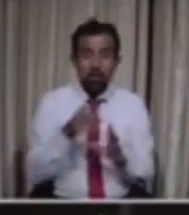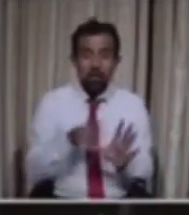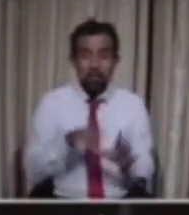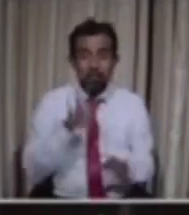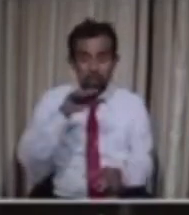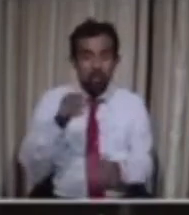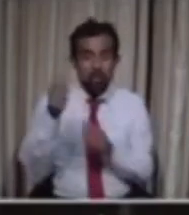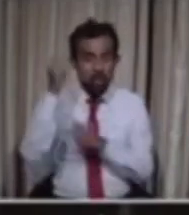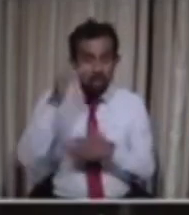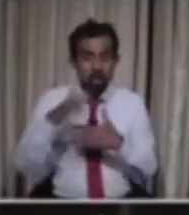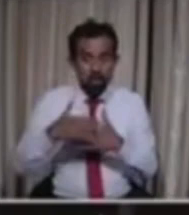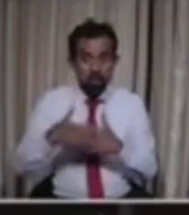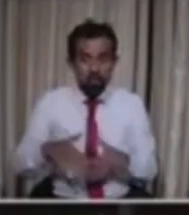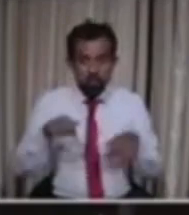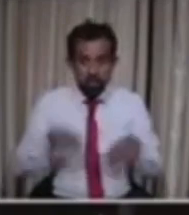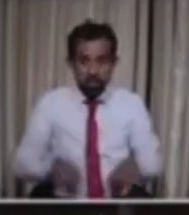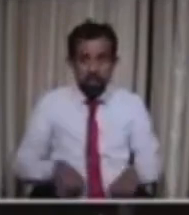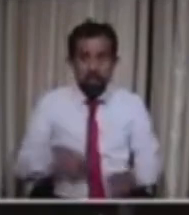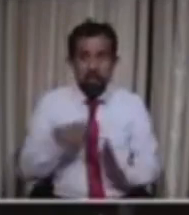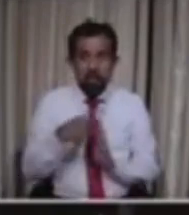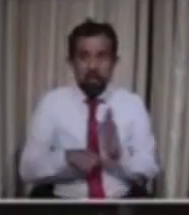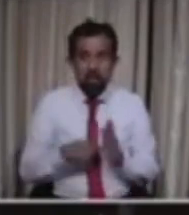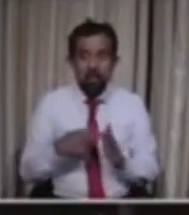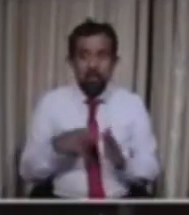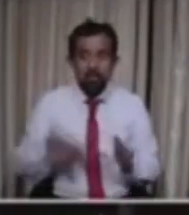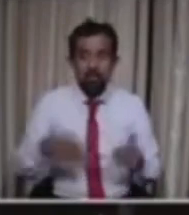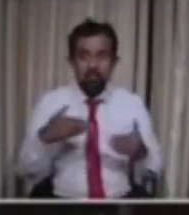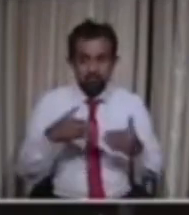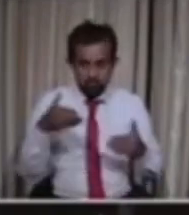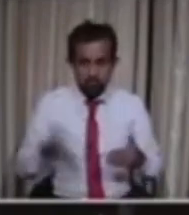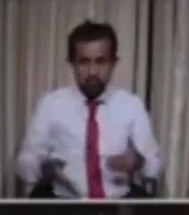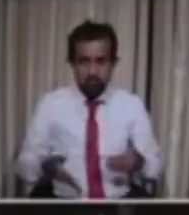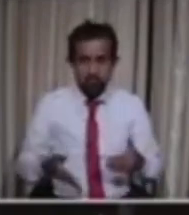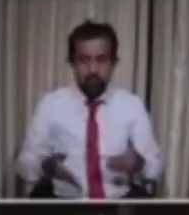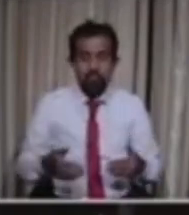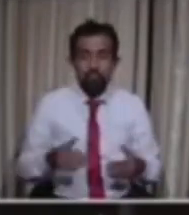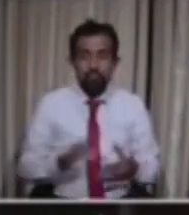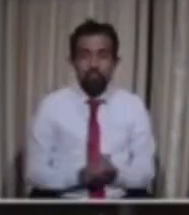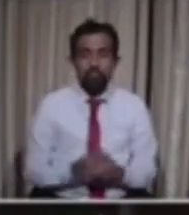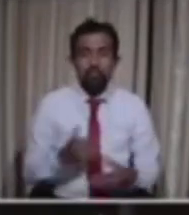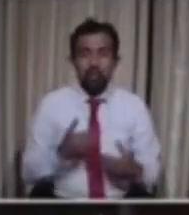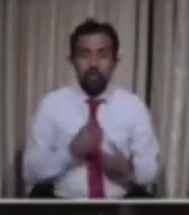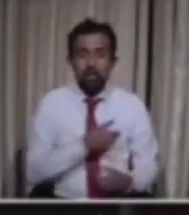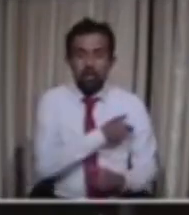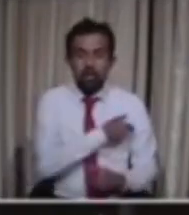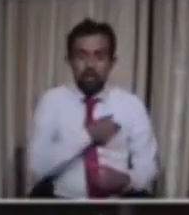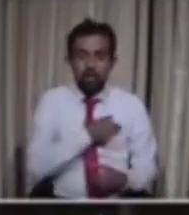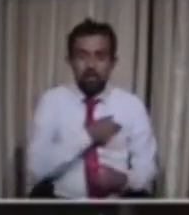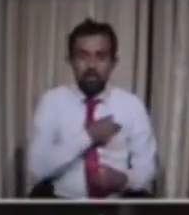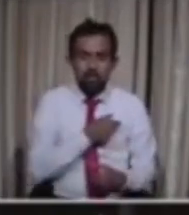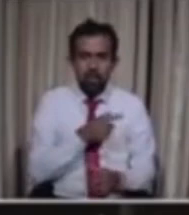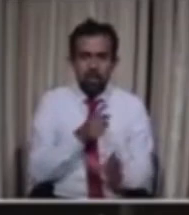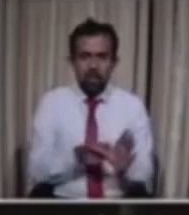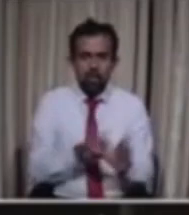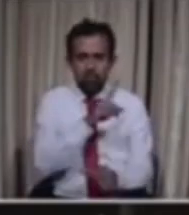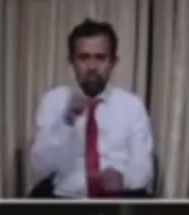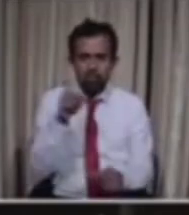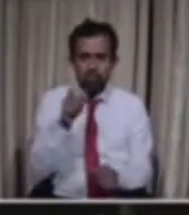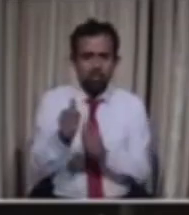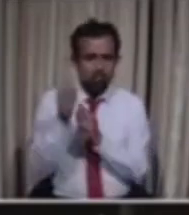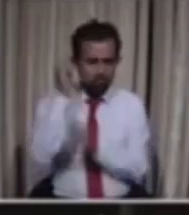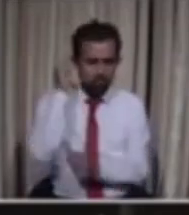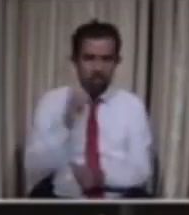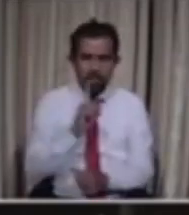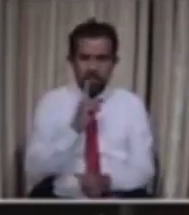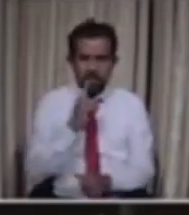வந்தடைந்திருக்கிறது. எங்களுடைய கட்சித் தலைவரும் 1.5 வருடங்களுக்கு முன்னர் தெளிவாக இங்கே சொல்லியிருக்கின்றார், எங்களுக்கு எதிராக நீட்டிய துப்பாக்கிகளும்